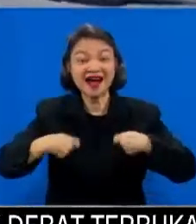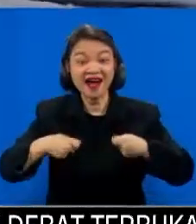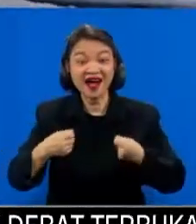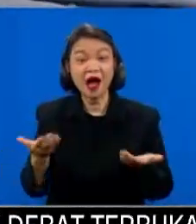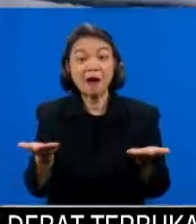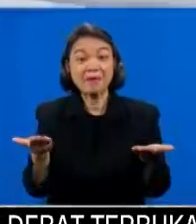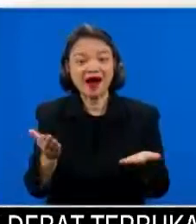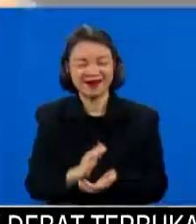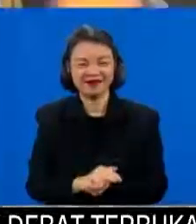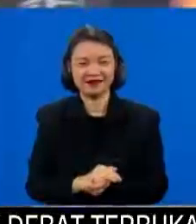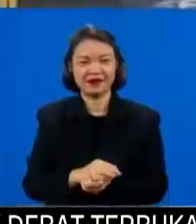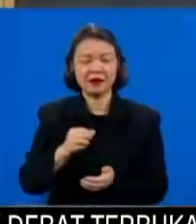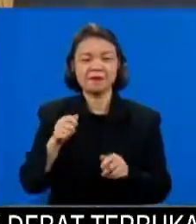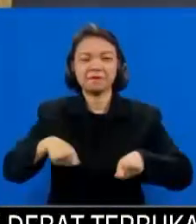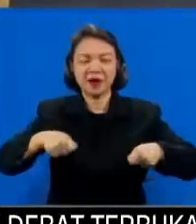sate.